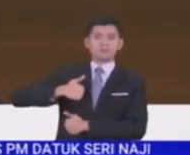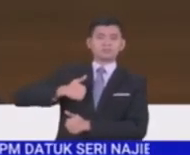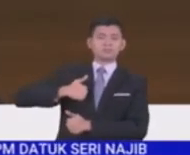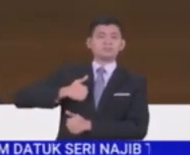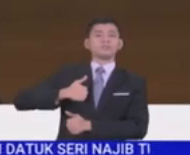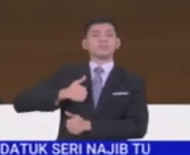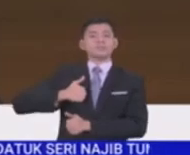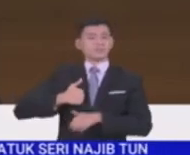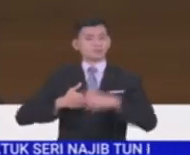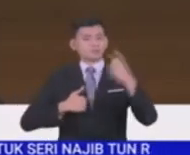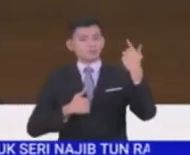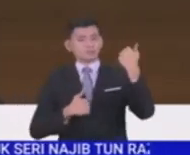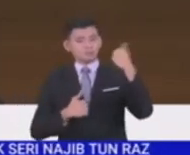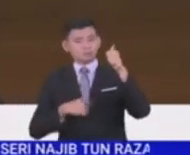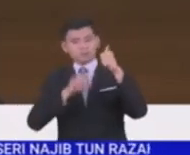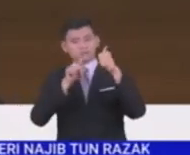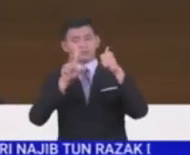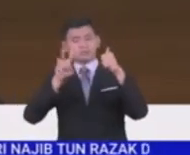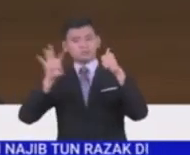10,510. Rela